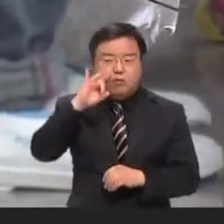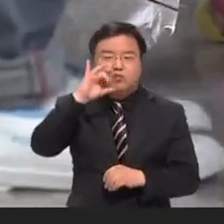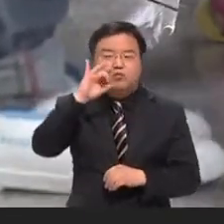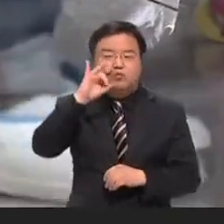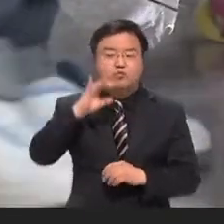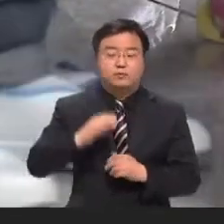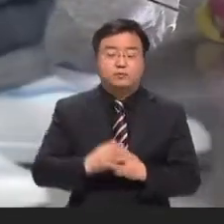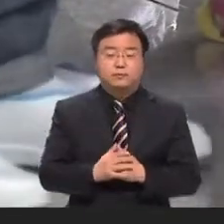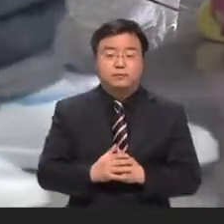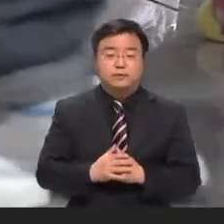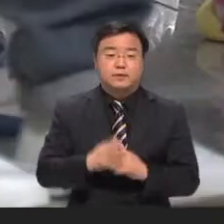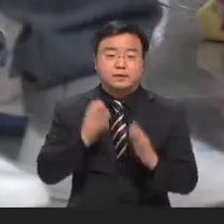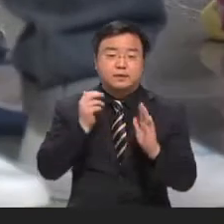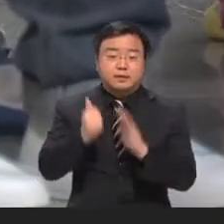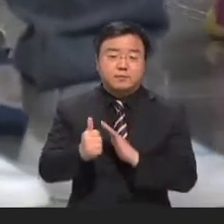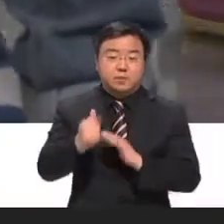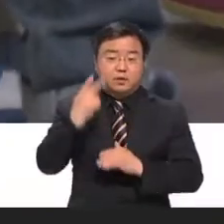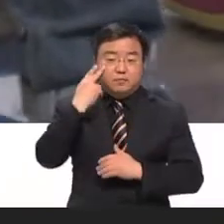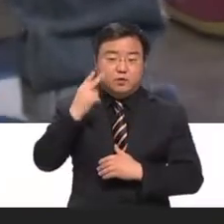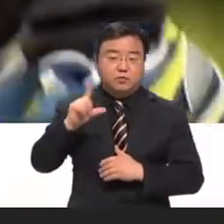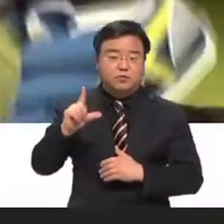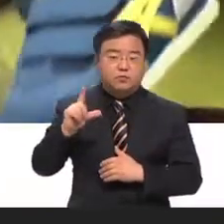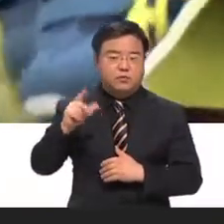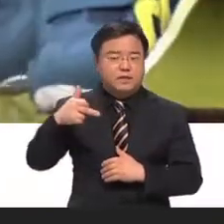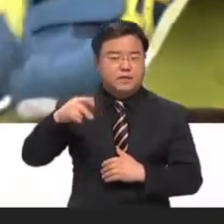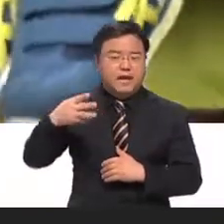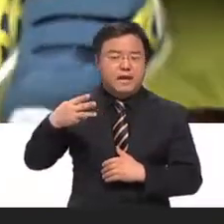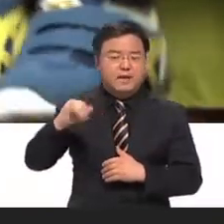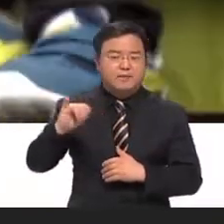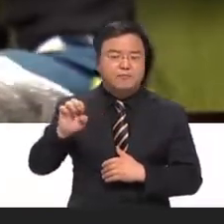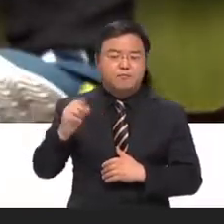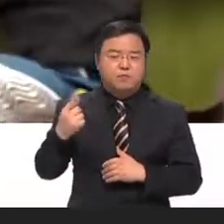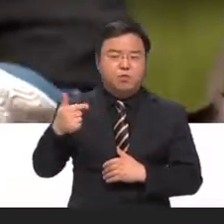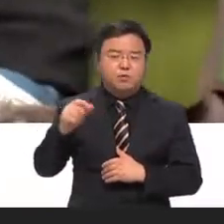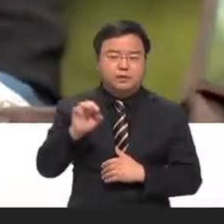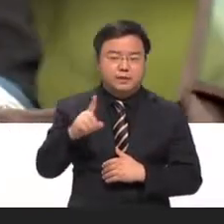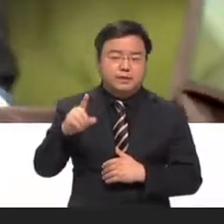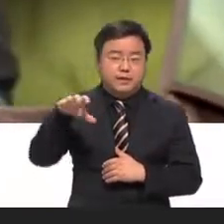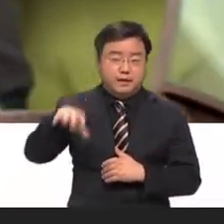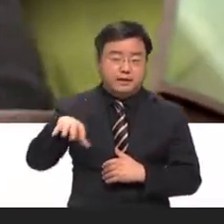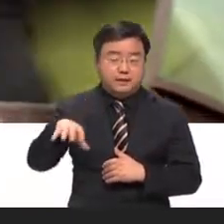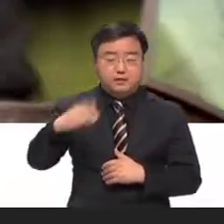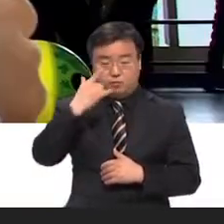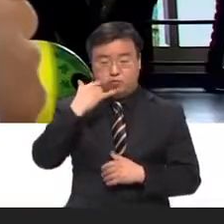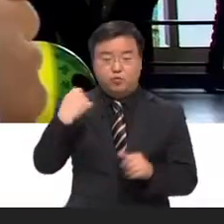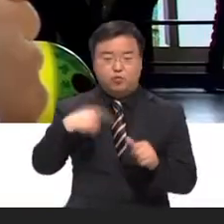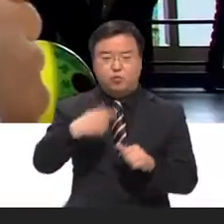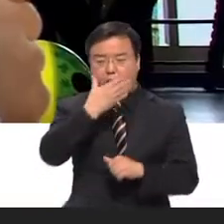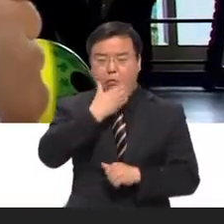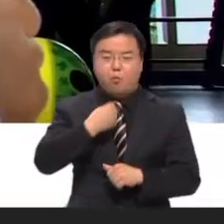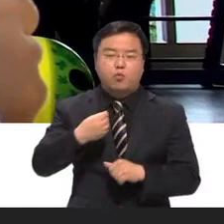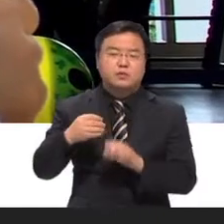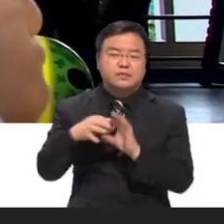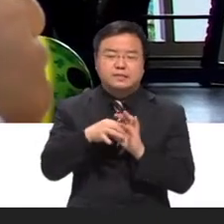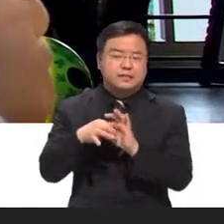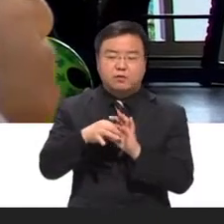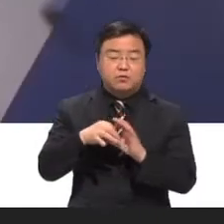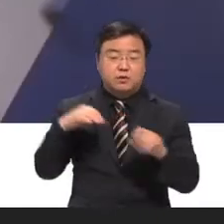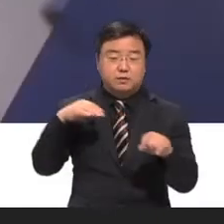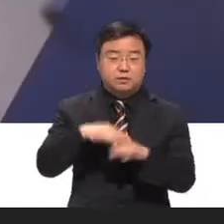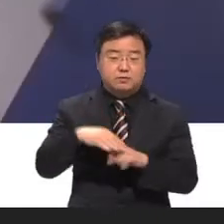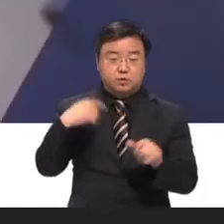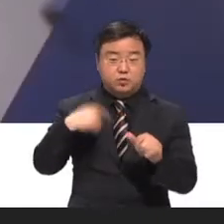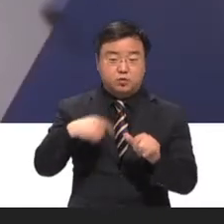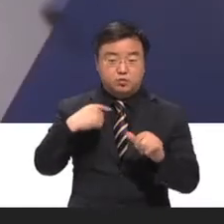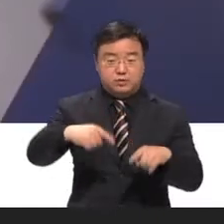있는데요. 대표적으로 미국 캘리포니아주 같은 경우에는 이 부모 교육을 복지와 연계를 해가지고 교육에